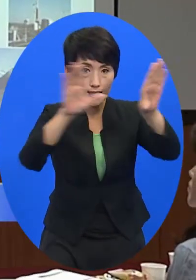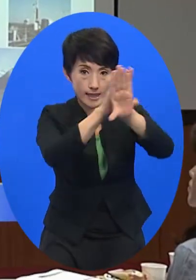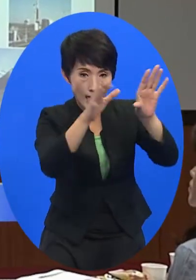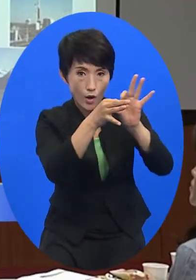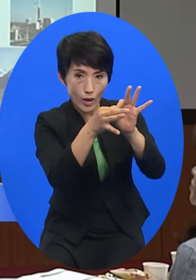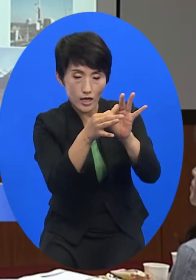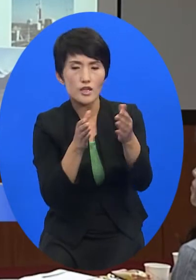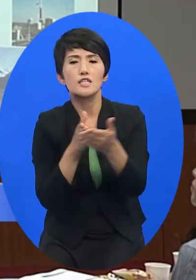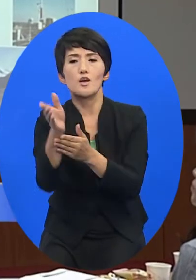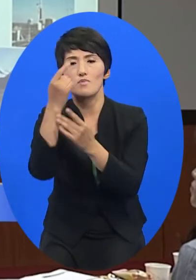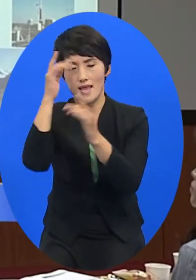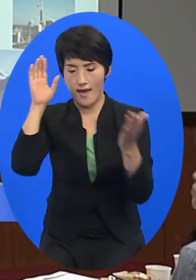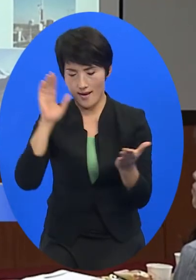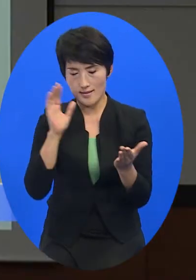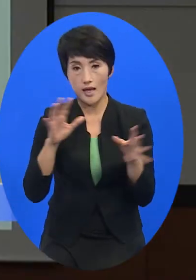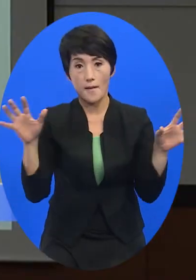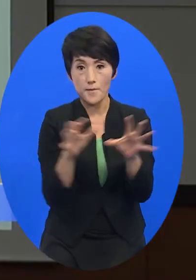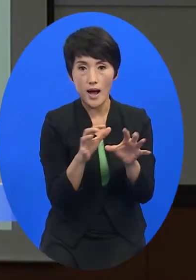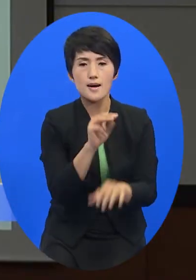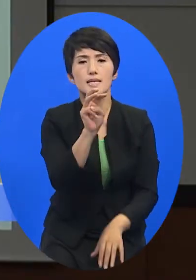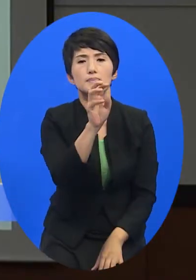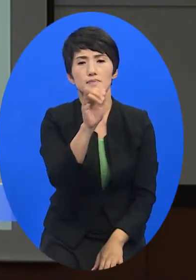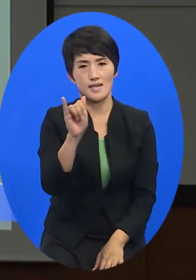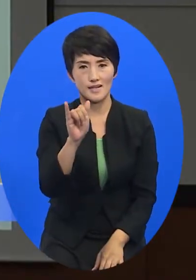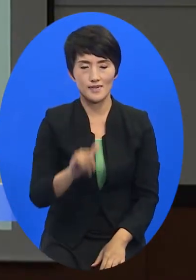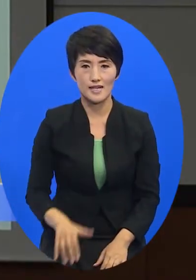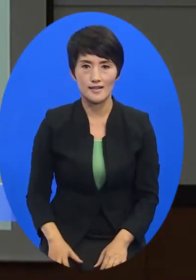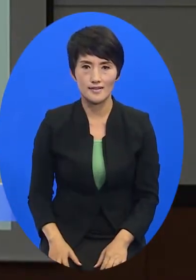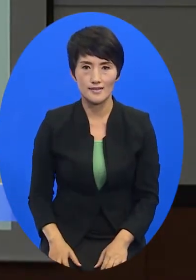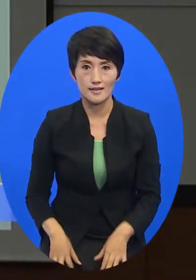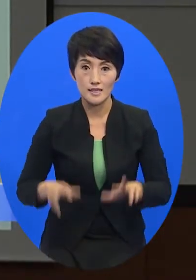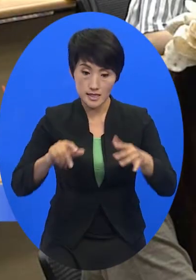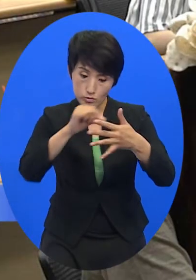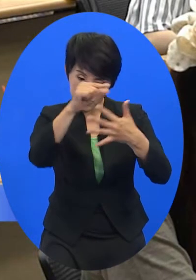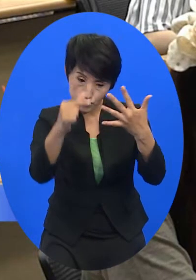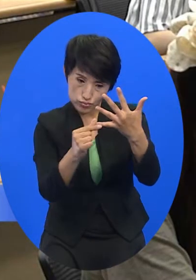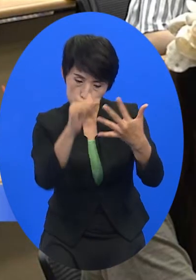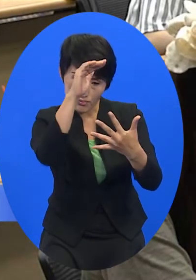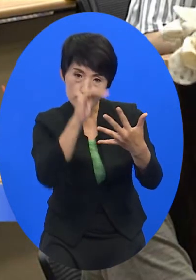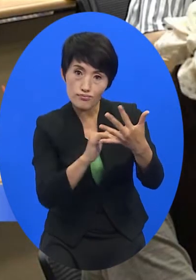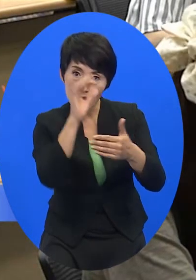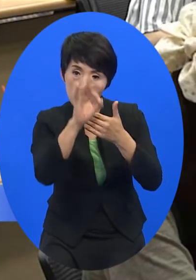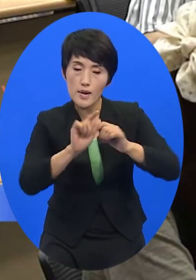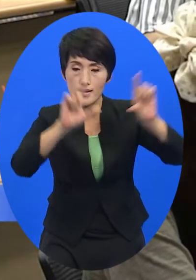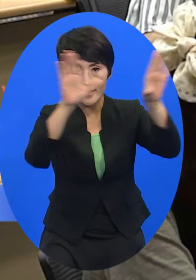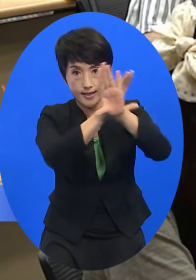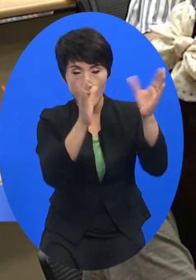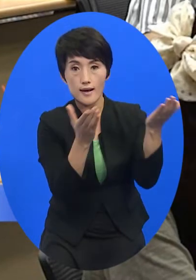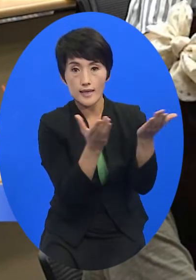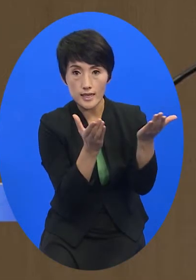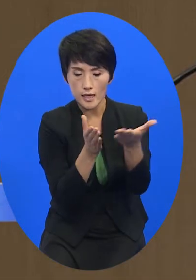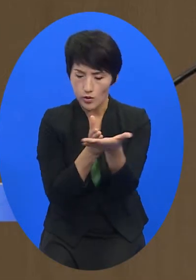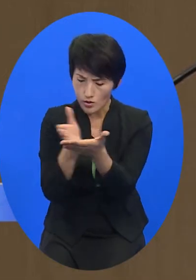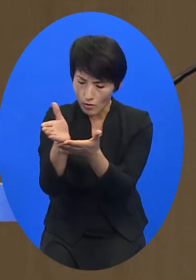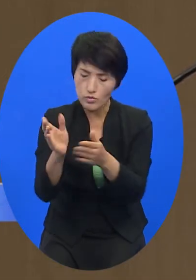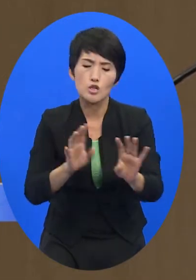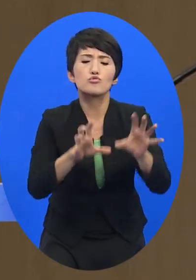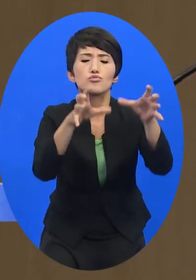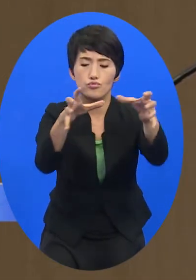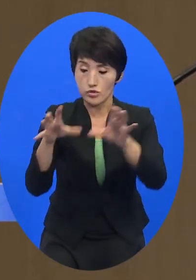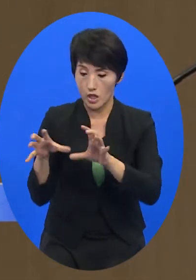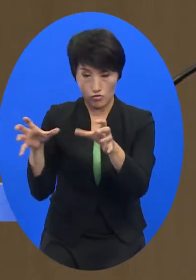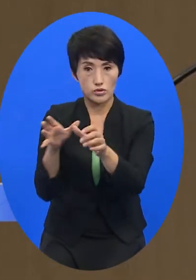관련 전공 대학생 30여 명을 대상으로 진행합니다. 이번 프로그램에서는 기상 업무와 기상 분야 국제